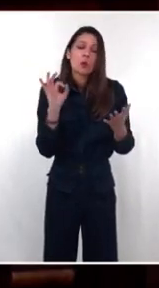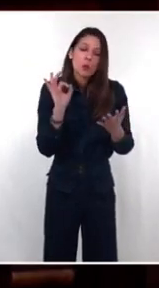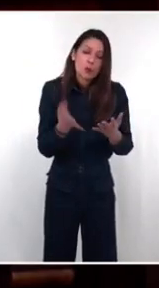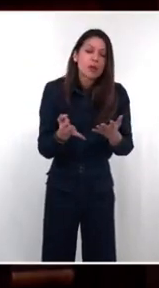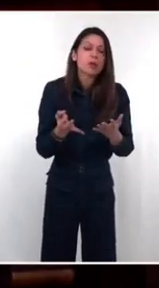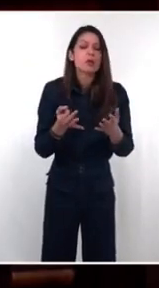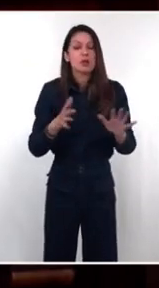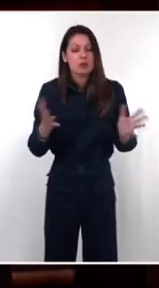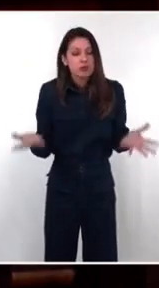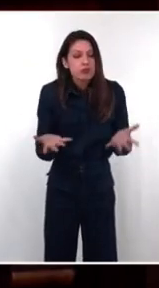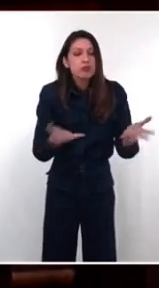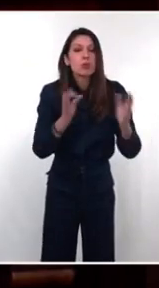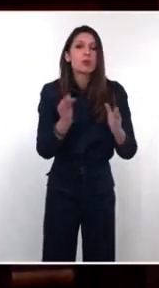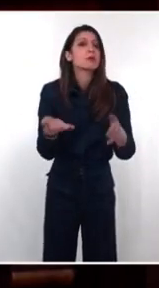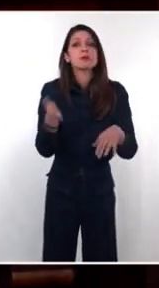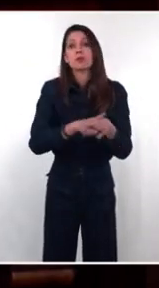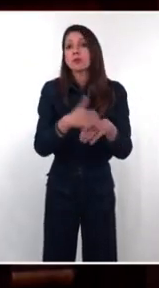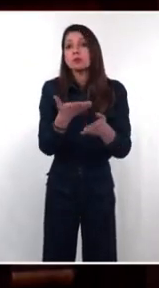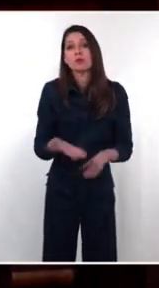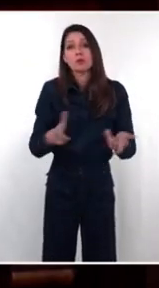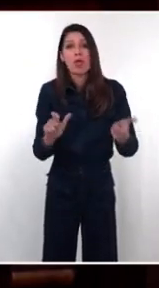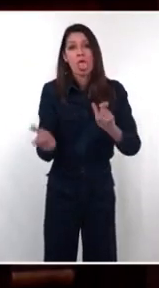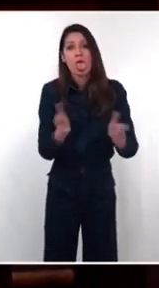en question, c'est une réalité.